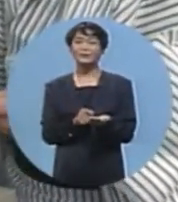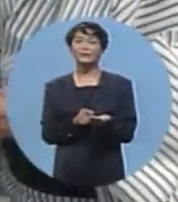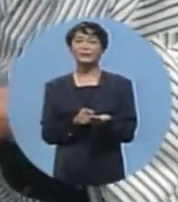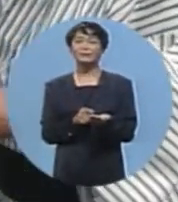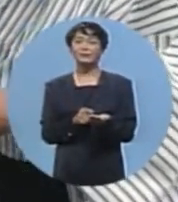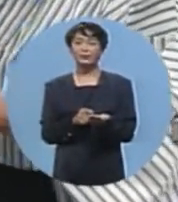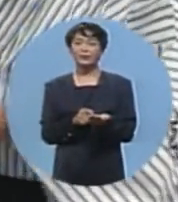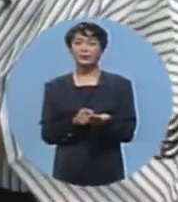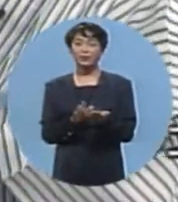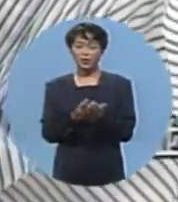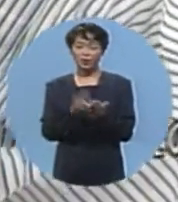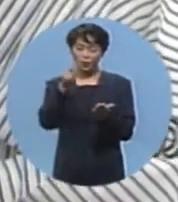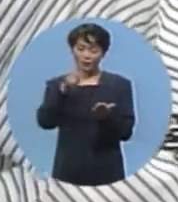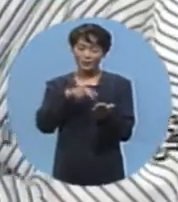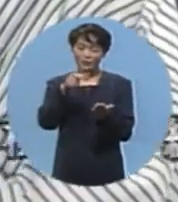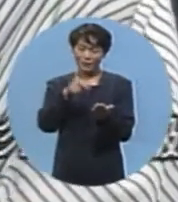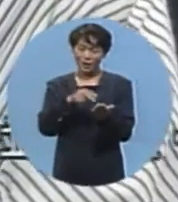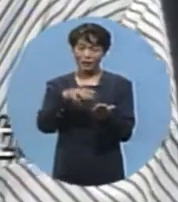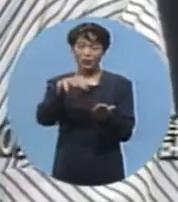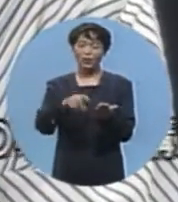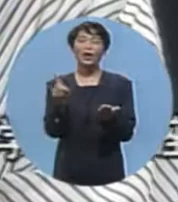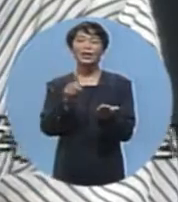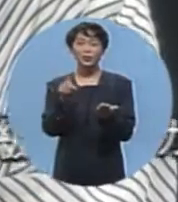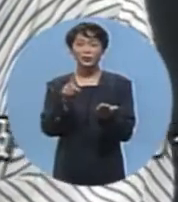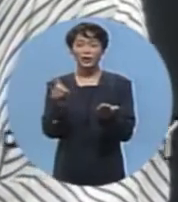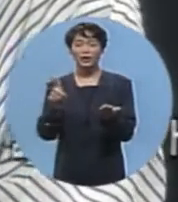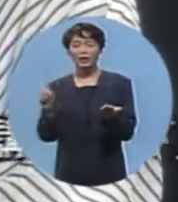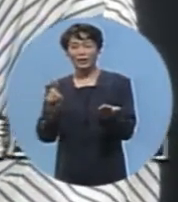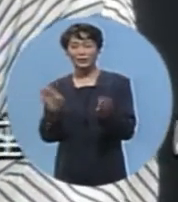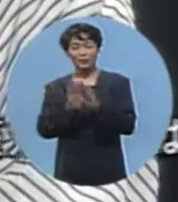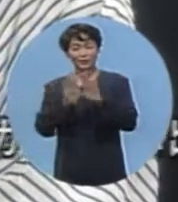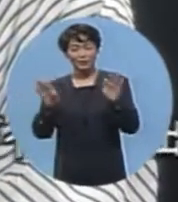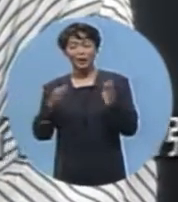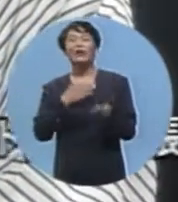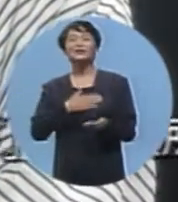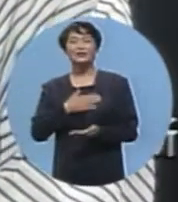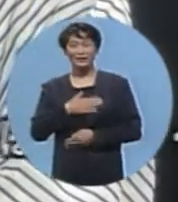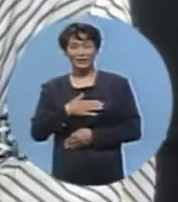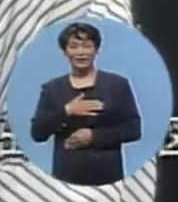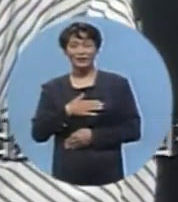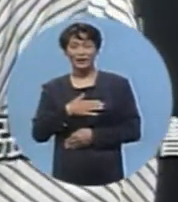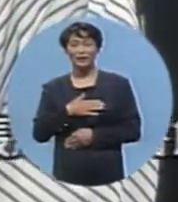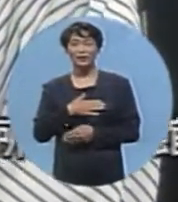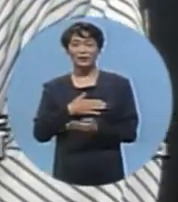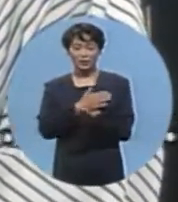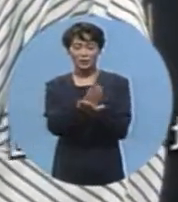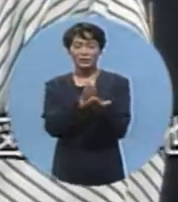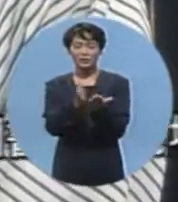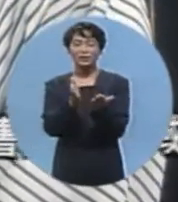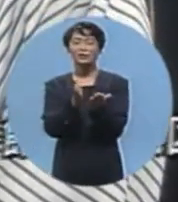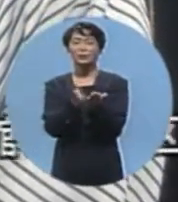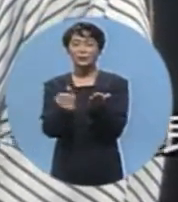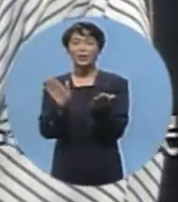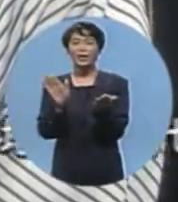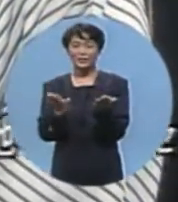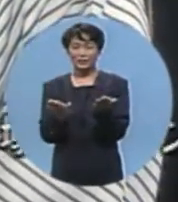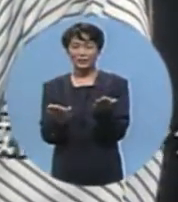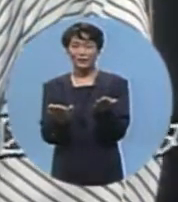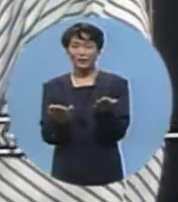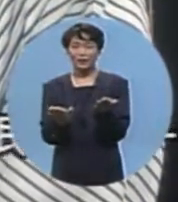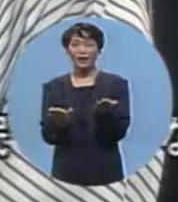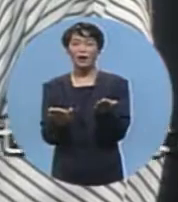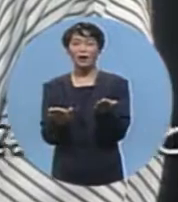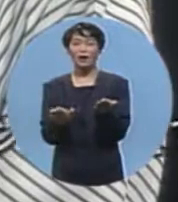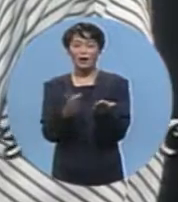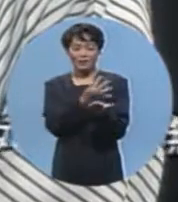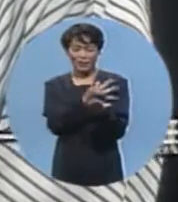い。これを見ればどこで何やってるかっていうの分かるんですね。 そうですね。はい。 いろいろこうジャンルに分かれて。 はい。 はあ、